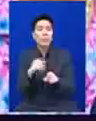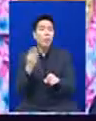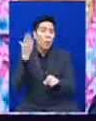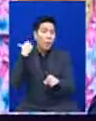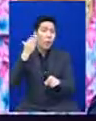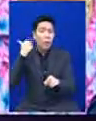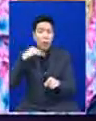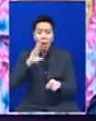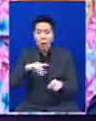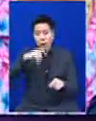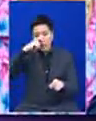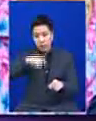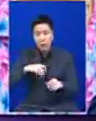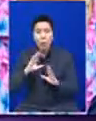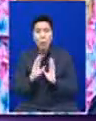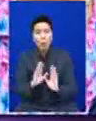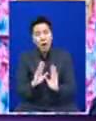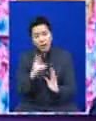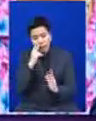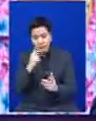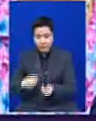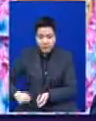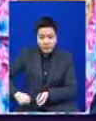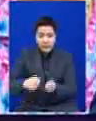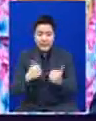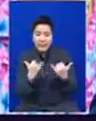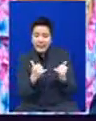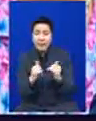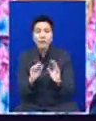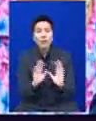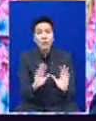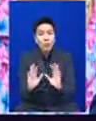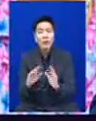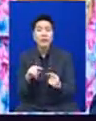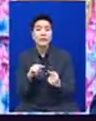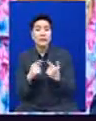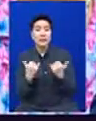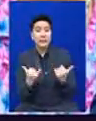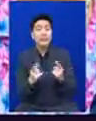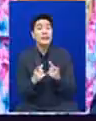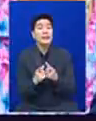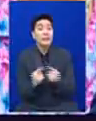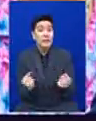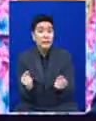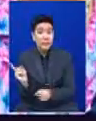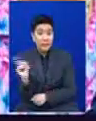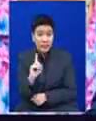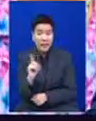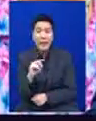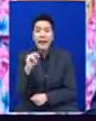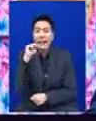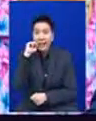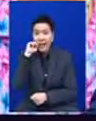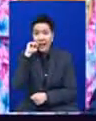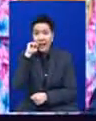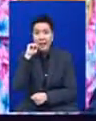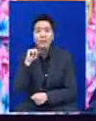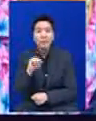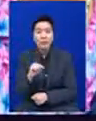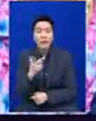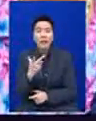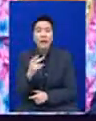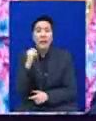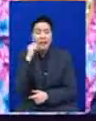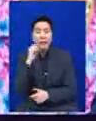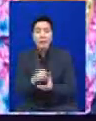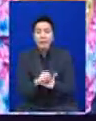ไทยดำรงรักษาหวงแหนมาช้านานทั้งเรื่องการใช้น้ำในการประ